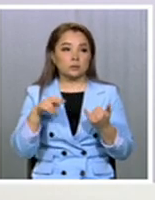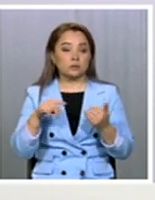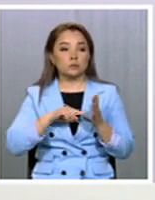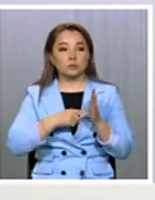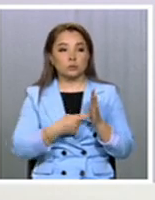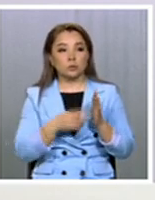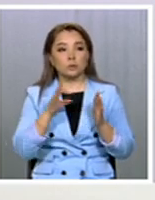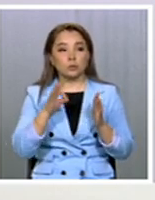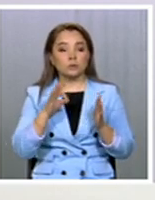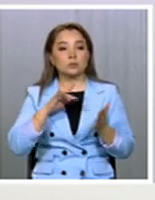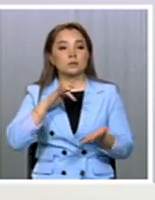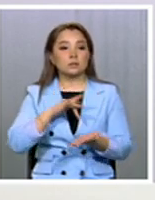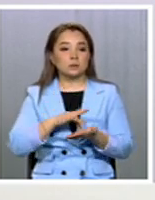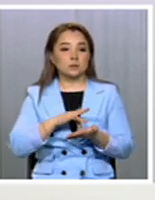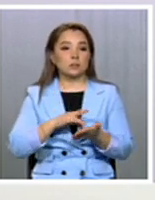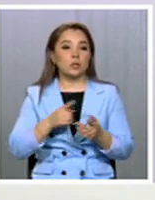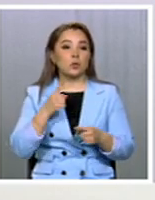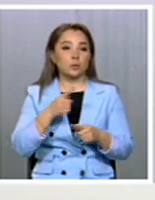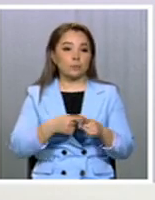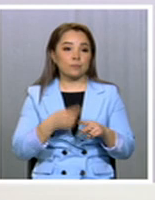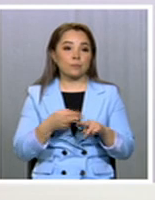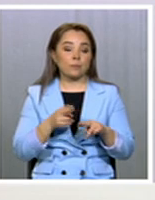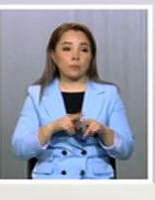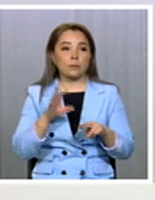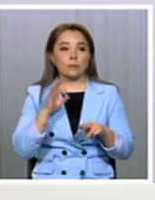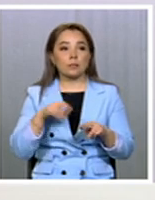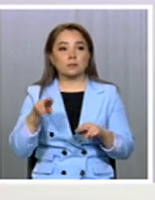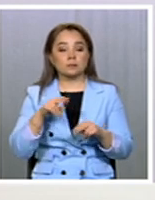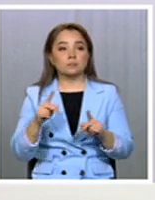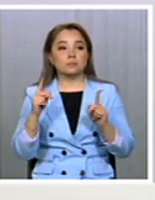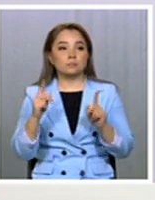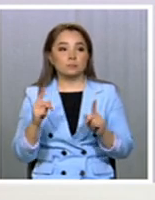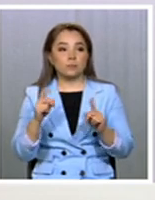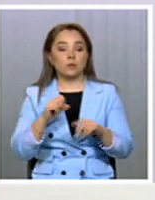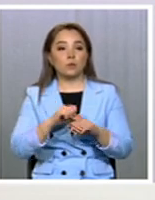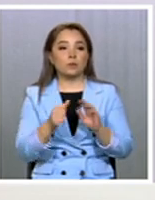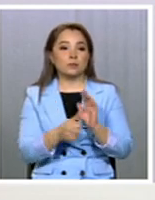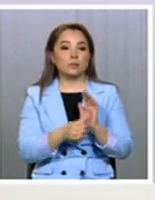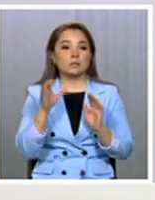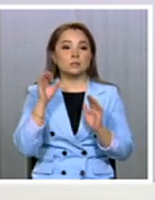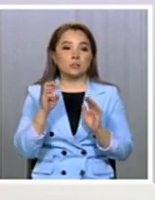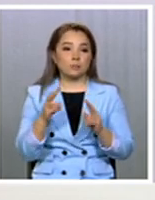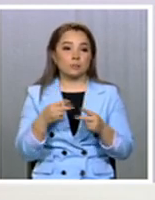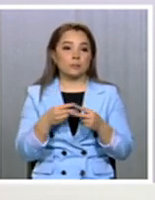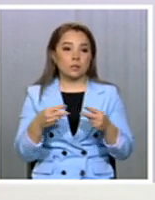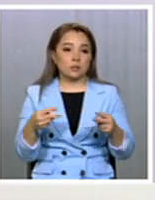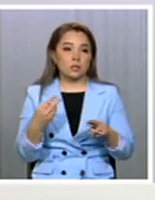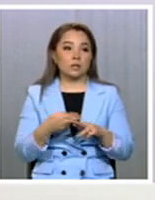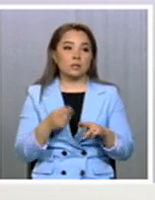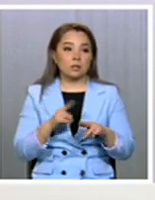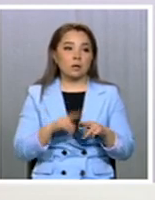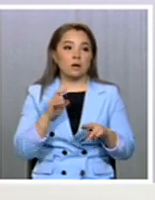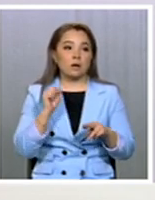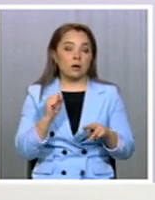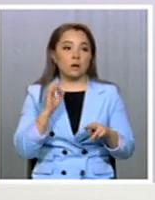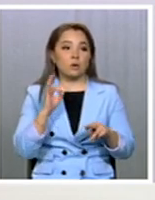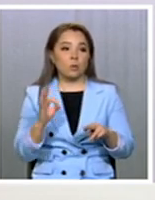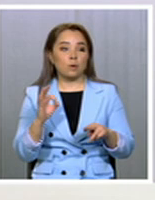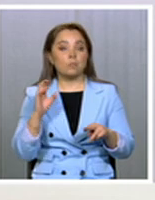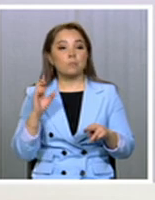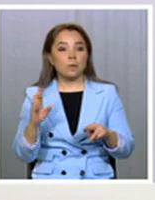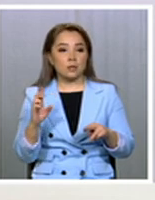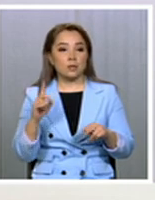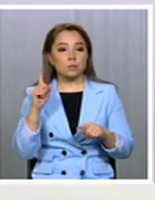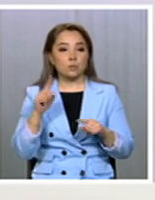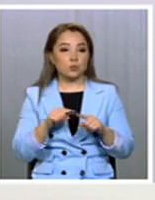О центрді қосқан, және бұл ОД кесіндісі 16 сантиметрге тең. Және АОБ